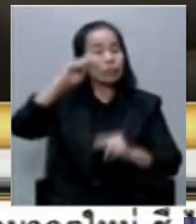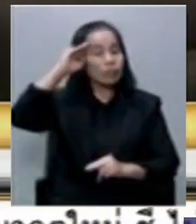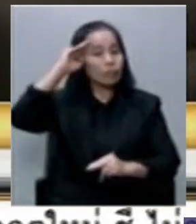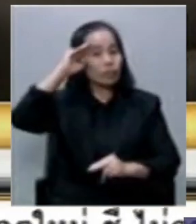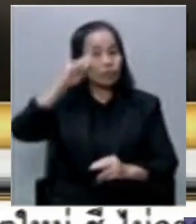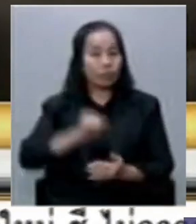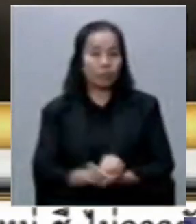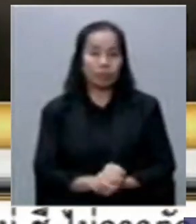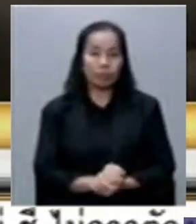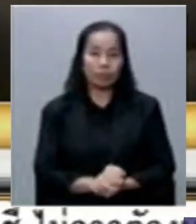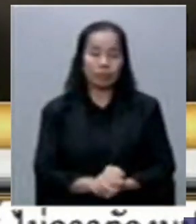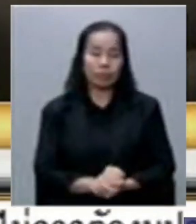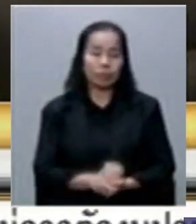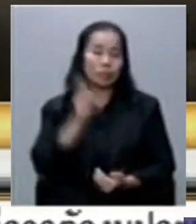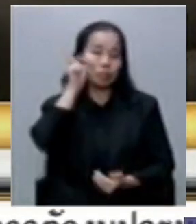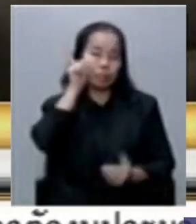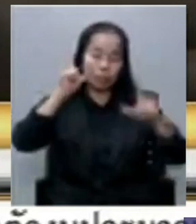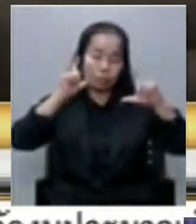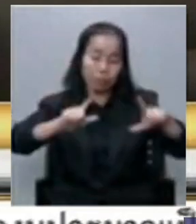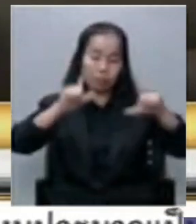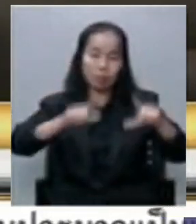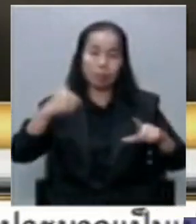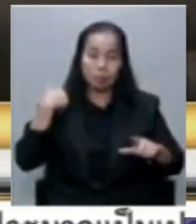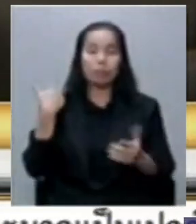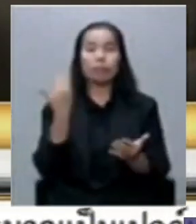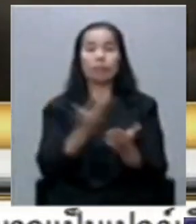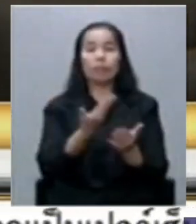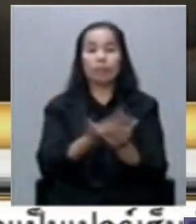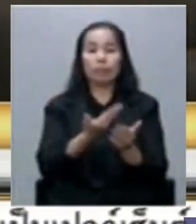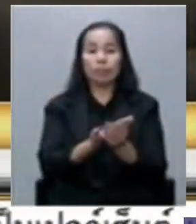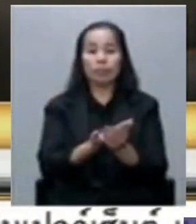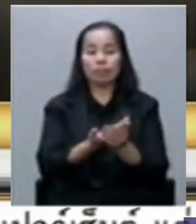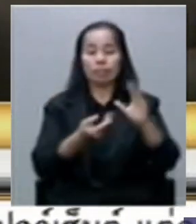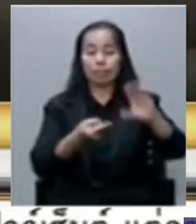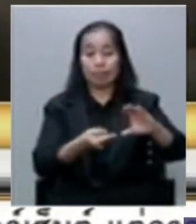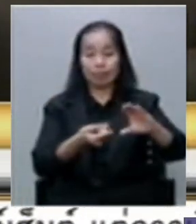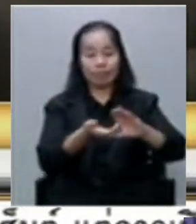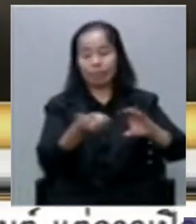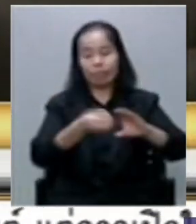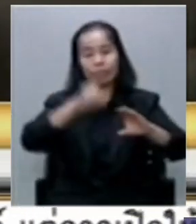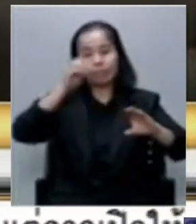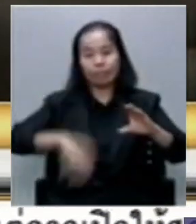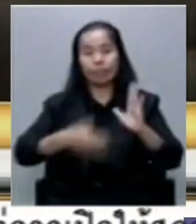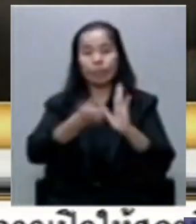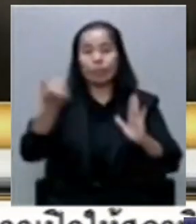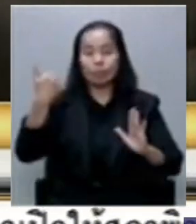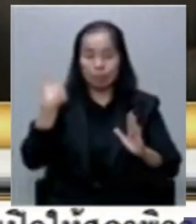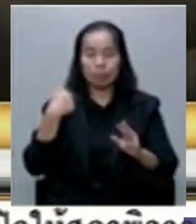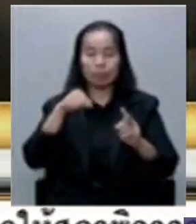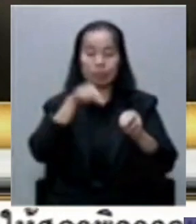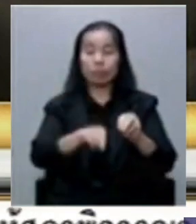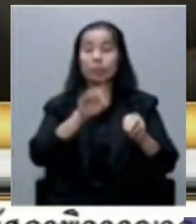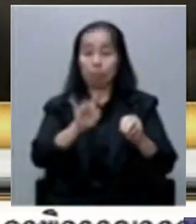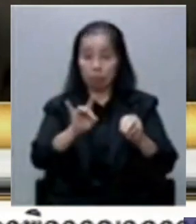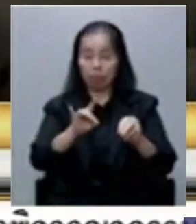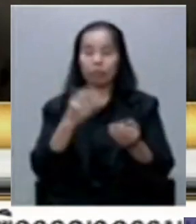ที่ปรากฏเป็นข่าวเนี่ยถูกตัดงบประมาณนะครับภายใต้มาตรา8นะครับรายจ่ายซึ่งไม่รวมง